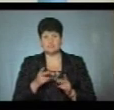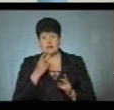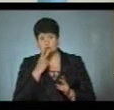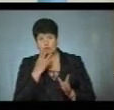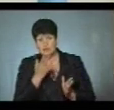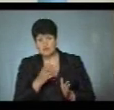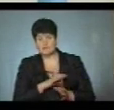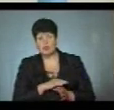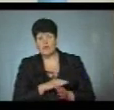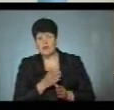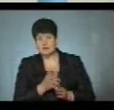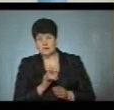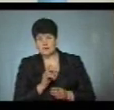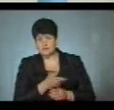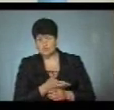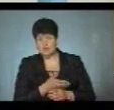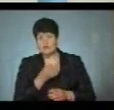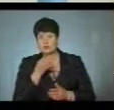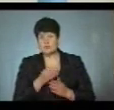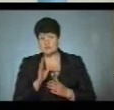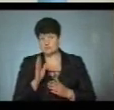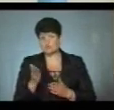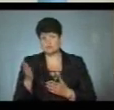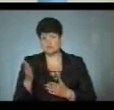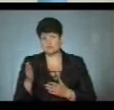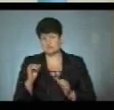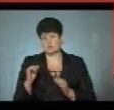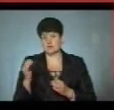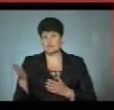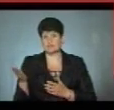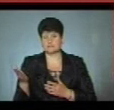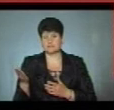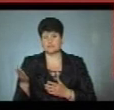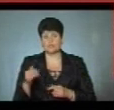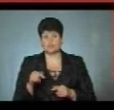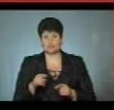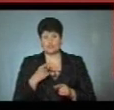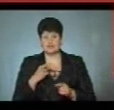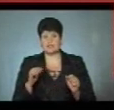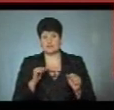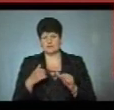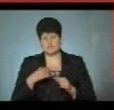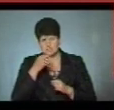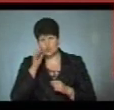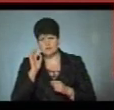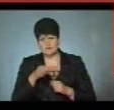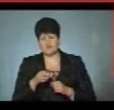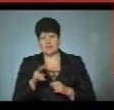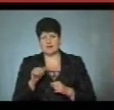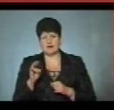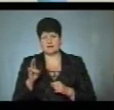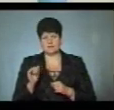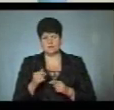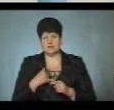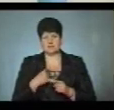догледять вихователі дитину, а відповідальність буде безпосередньо на ньому. От. Через те, кажу, вже керівники у нас досвідчені, от тільки в Ланівцях недавно